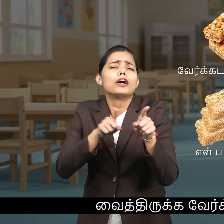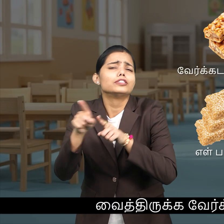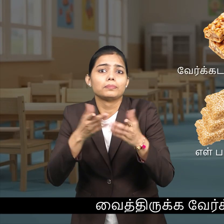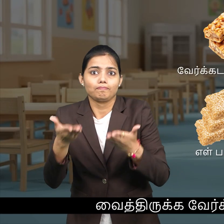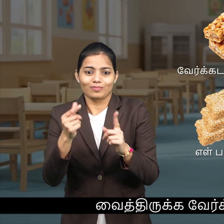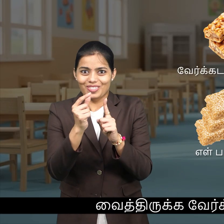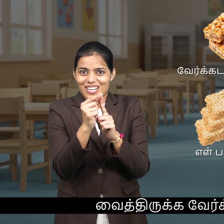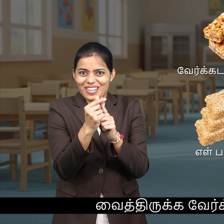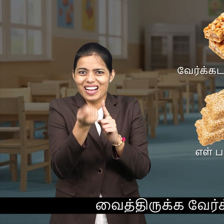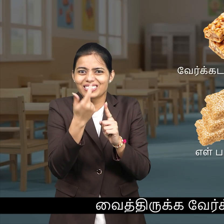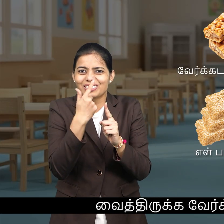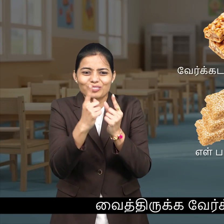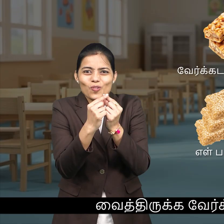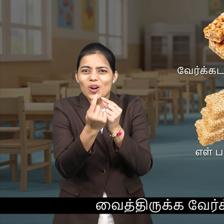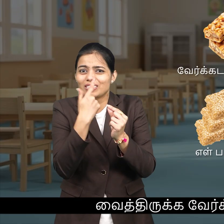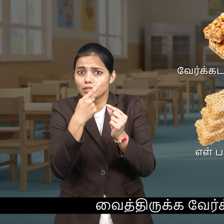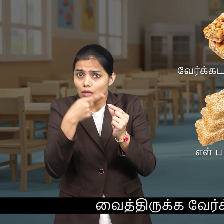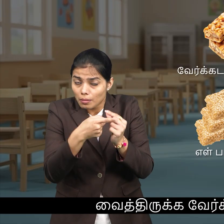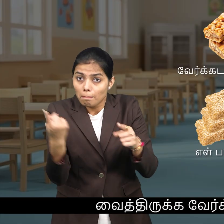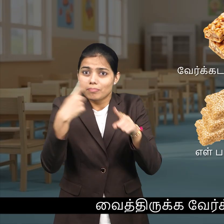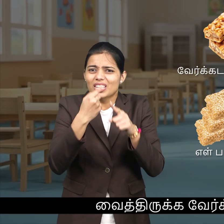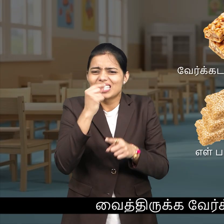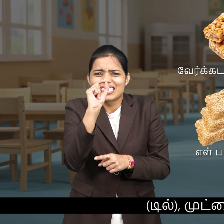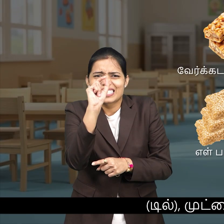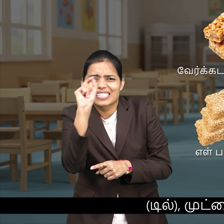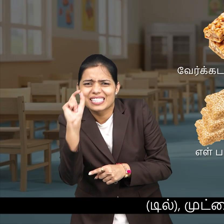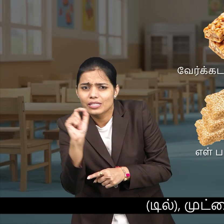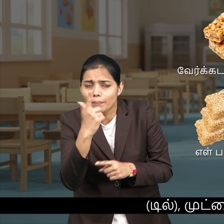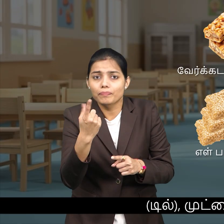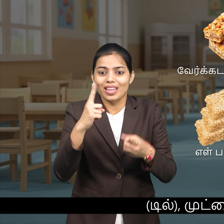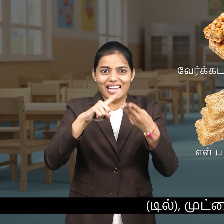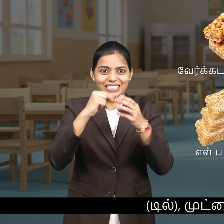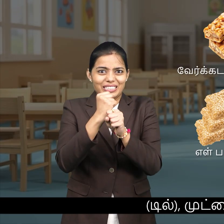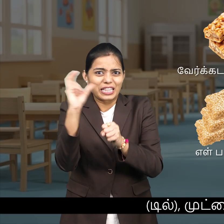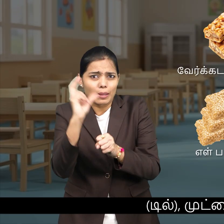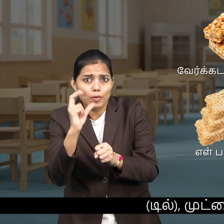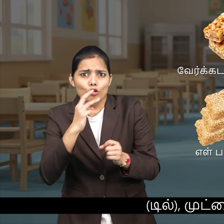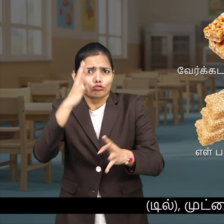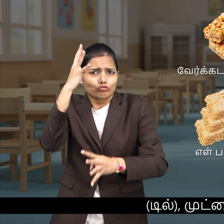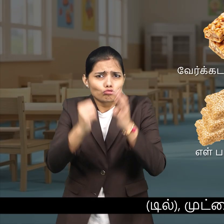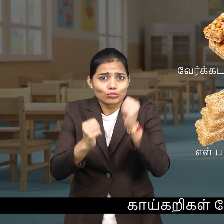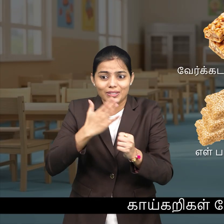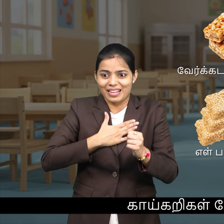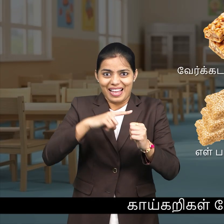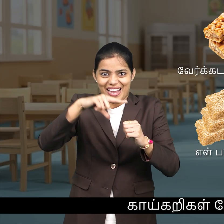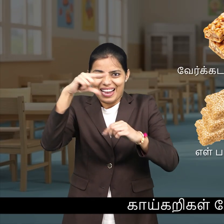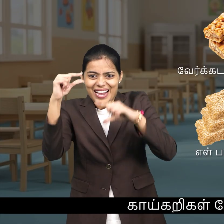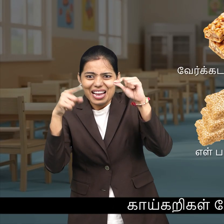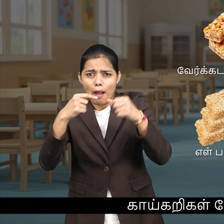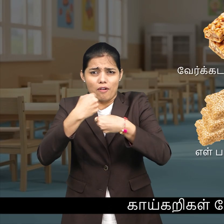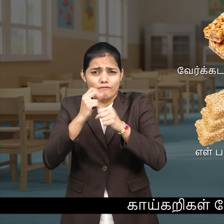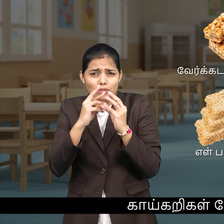அளவை வலுவாக வைத்திருக்க வேர்க்கடலை பார்கள், எள் பார்கள், முட்டை, பால் மற்றும் இலை காய்கறிகள்